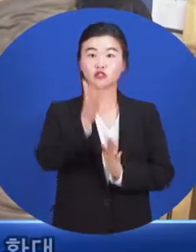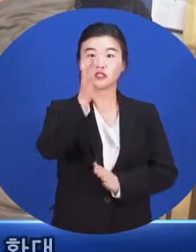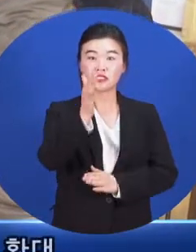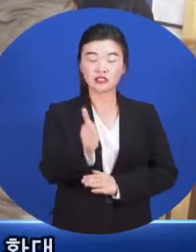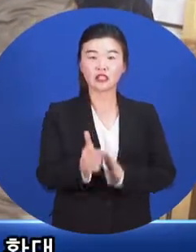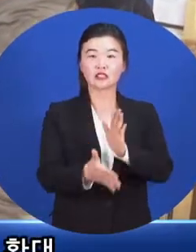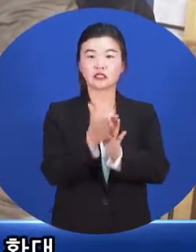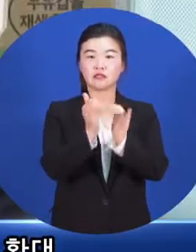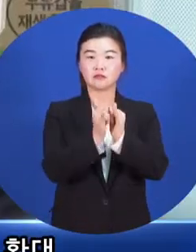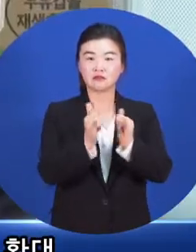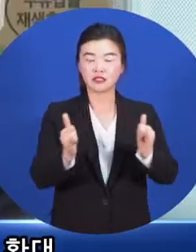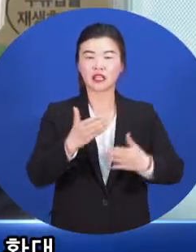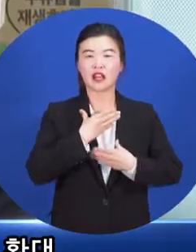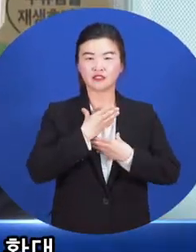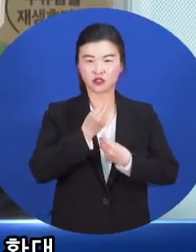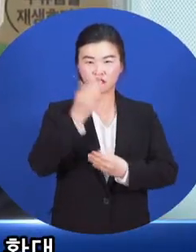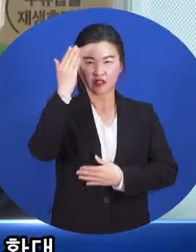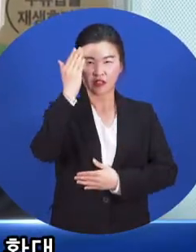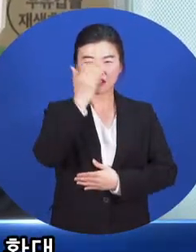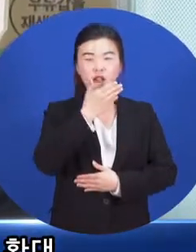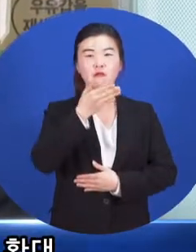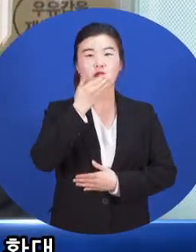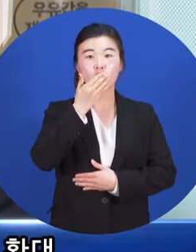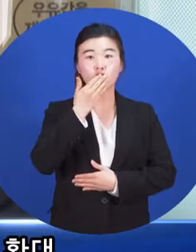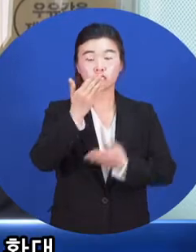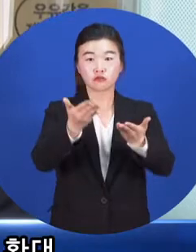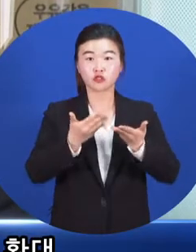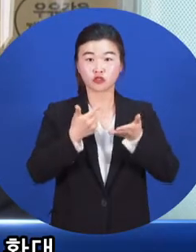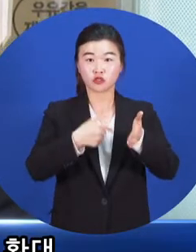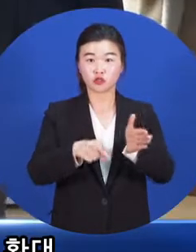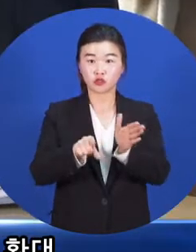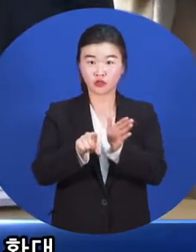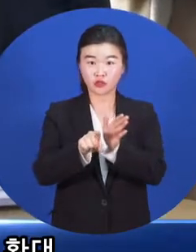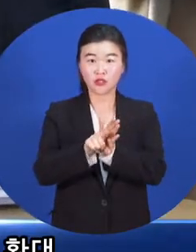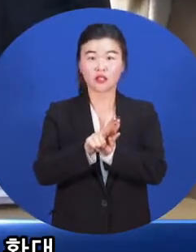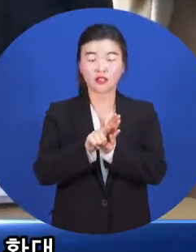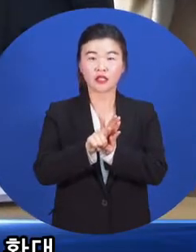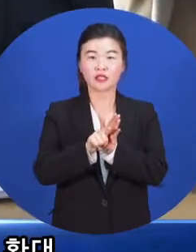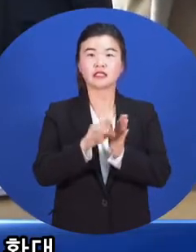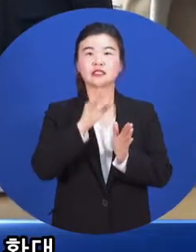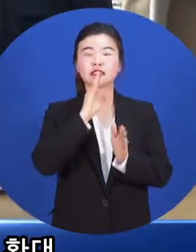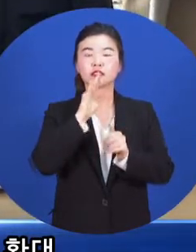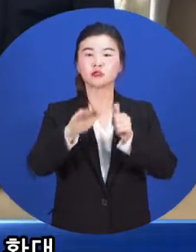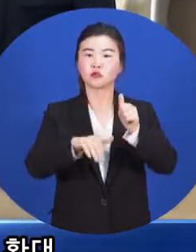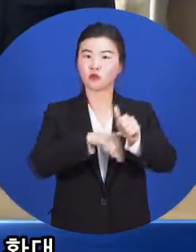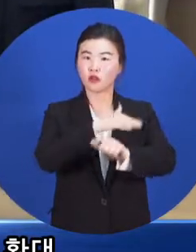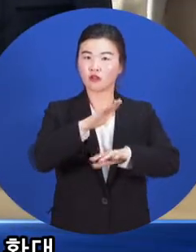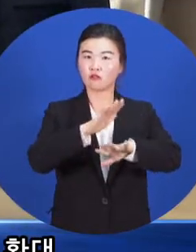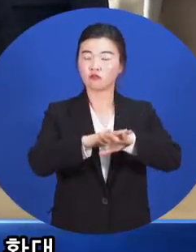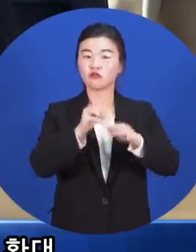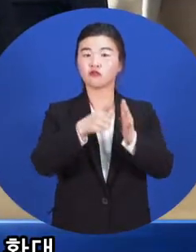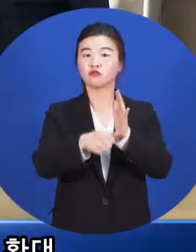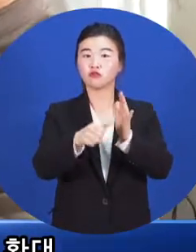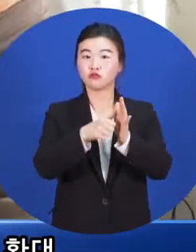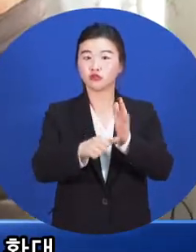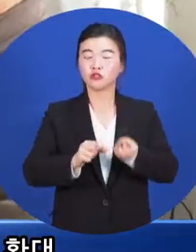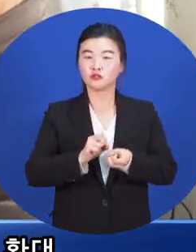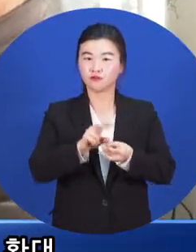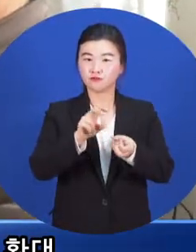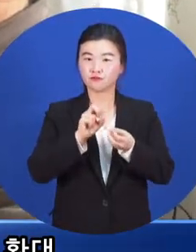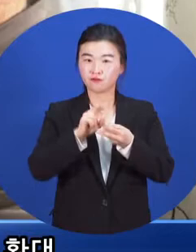안동호 시장은 제주시민이 깨끗하고 안전한 먹거리를 제공받을 수 있도록 친환경 생산 농가